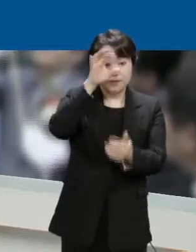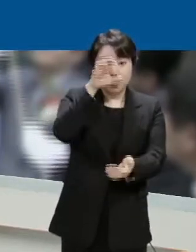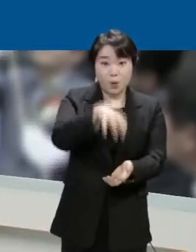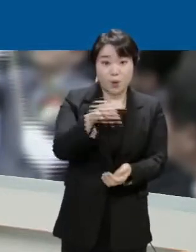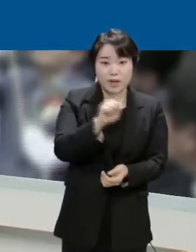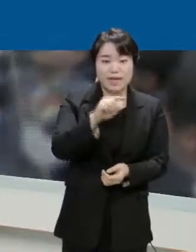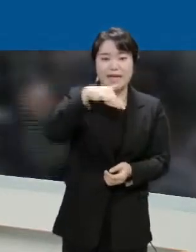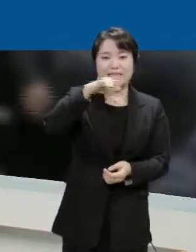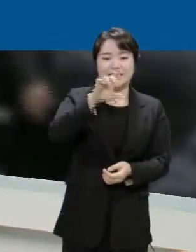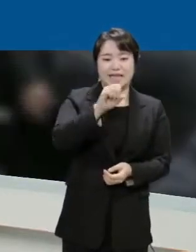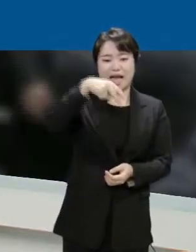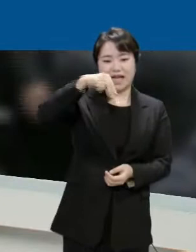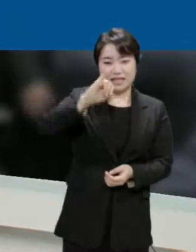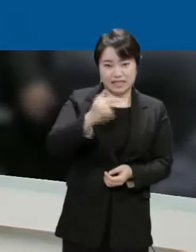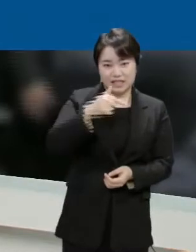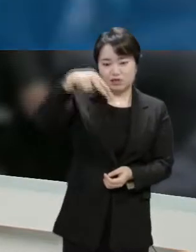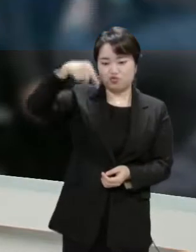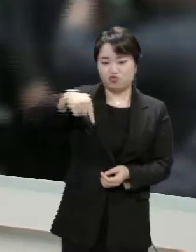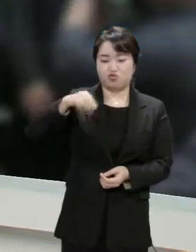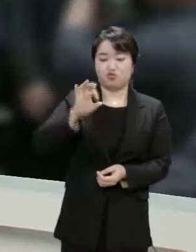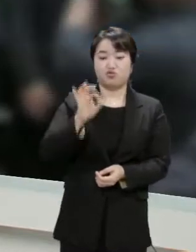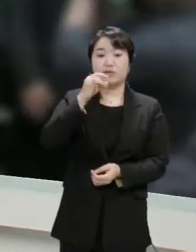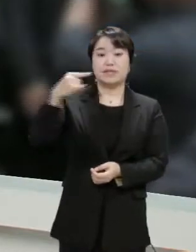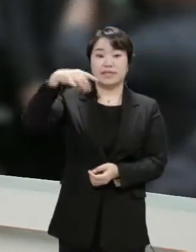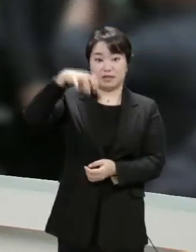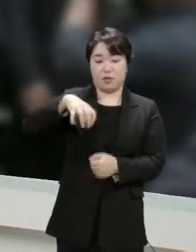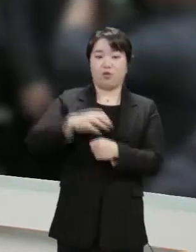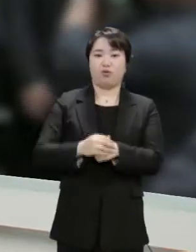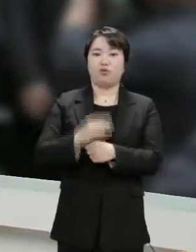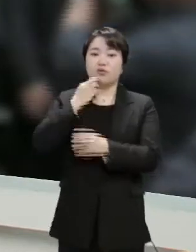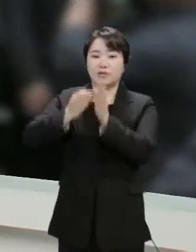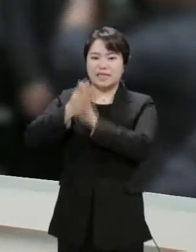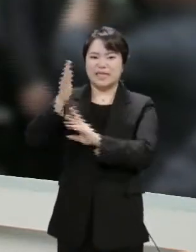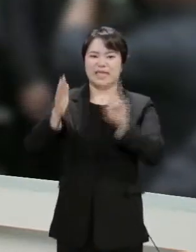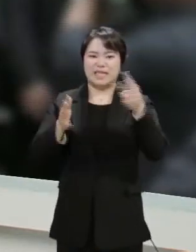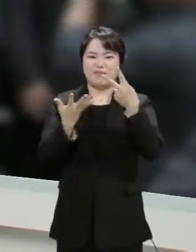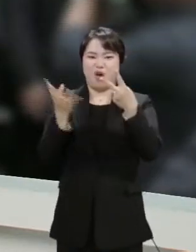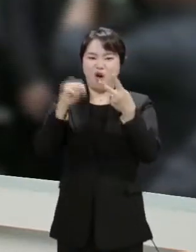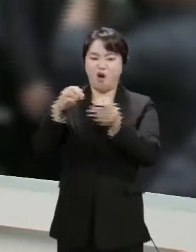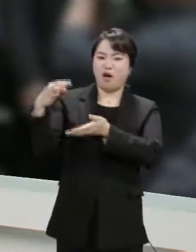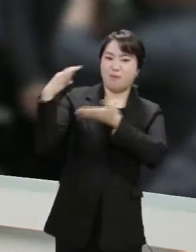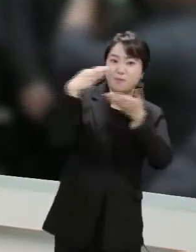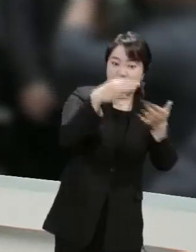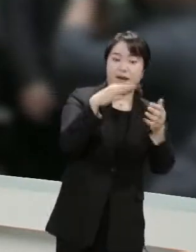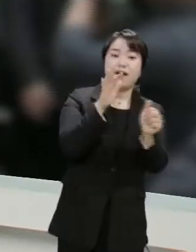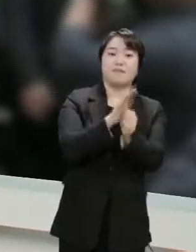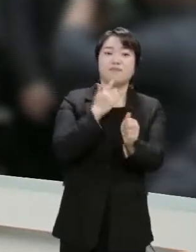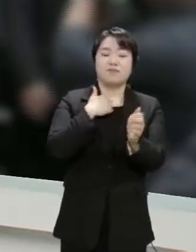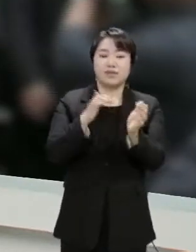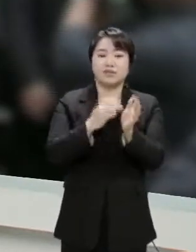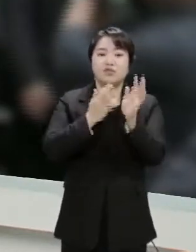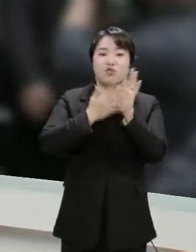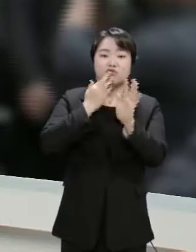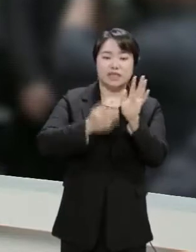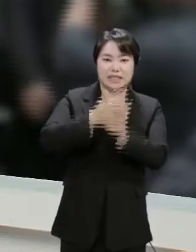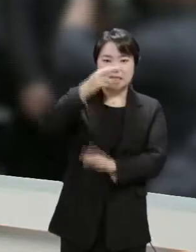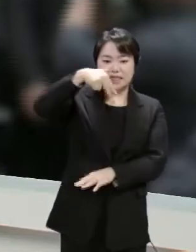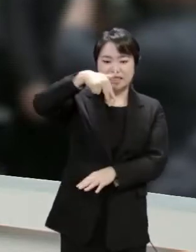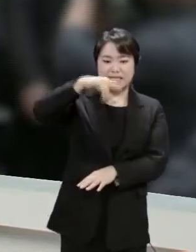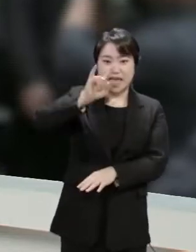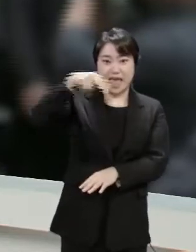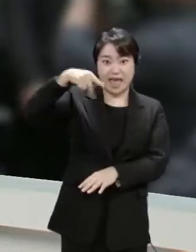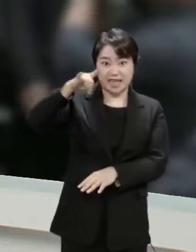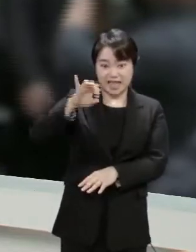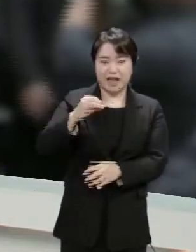종로구 창신숭인동. 당시 국토부와 서울시가 200억을 투입한 창신숭인 지역은 서울 지역 도시재생